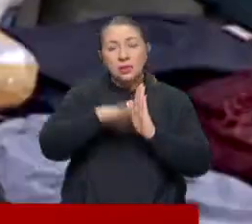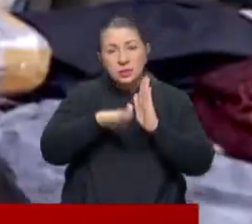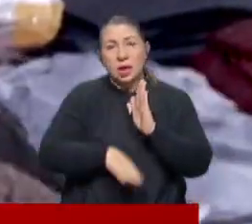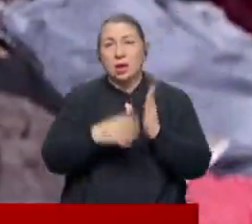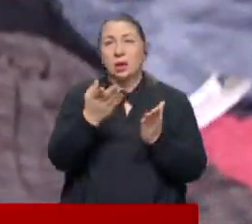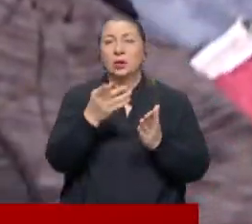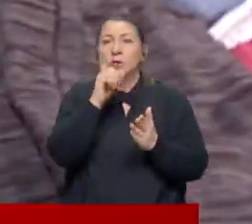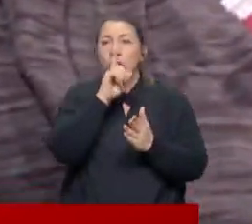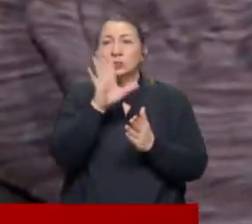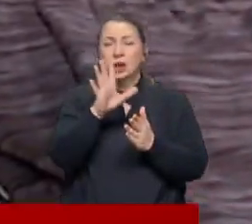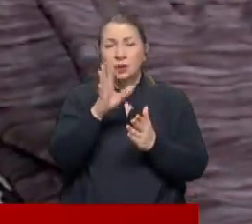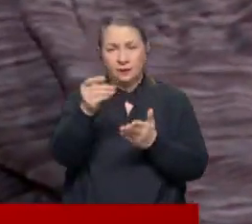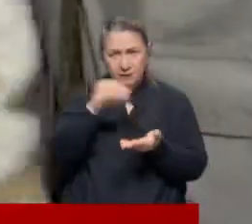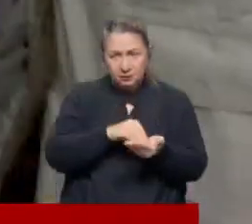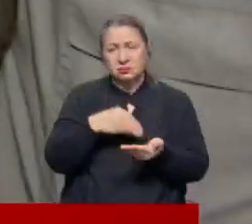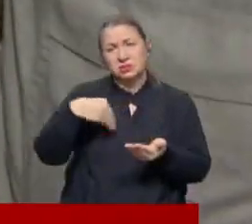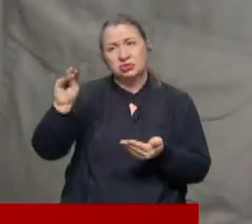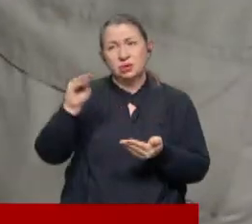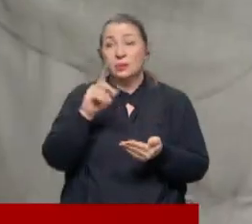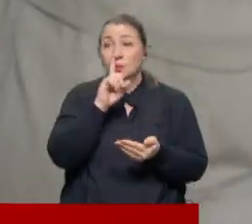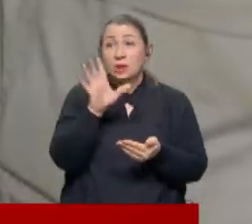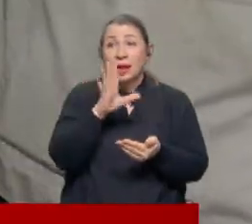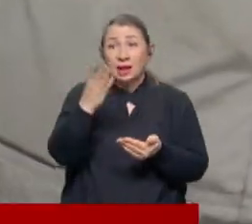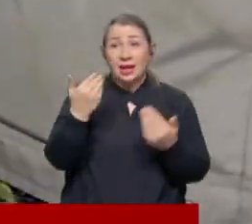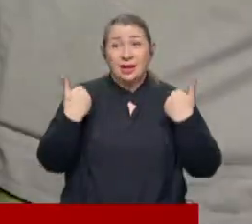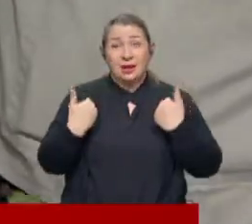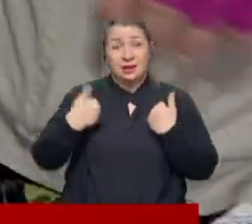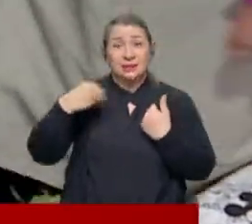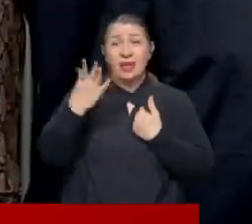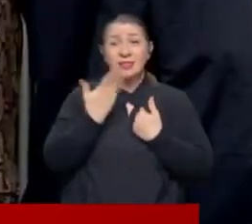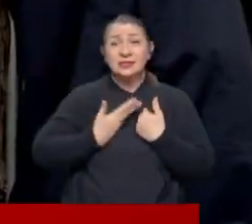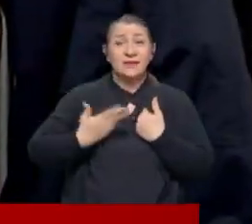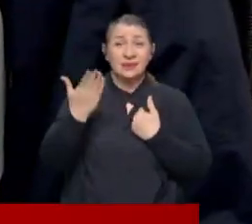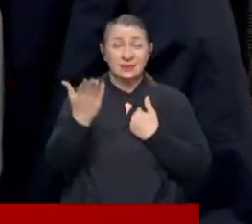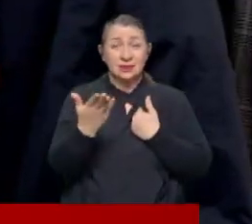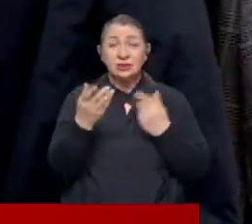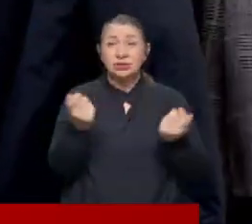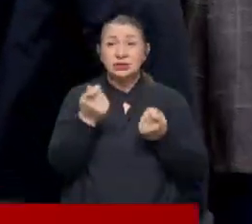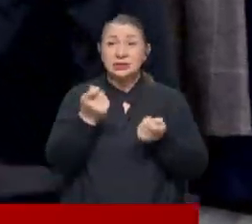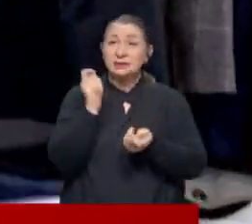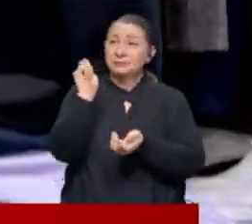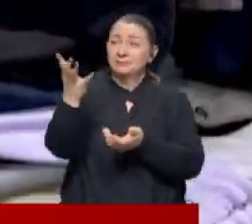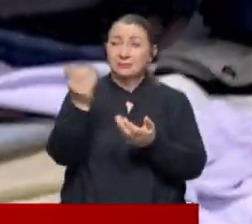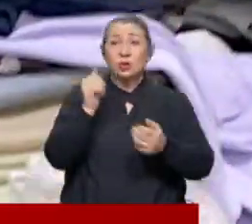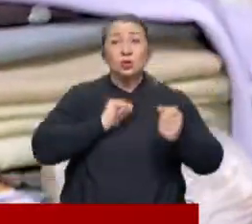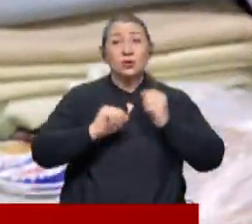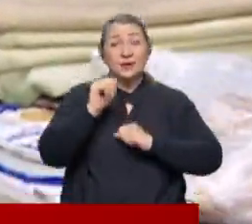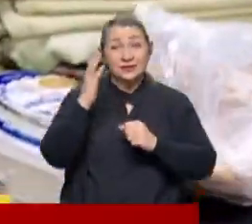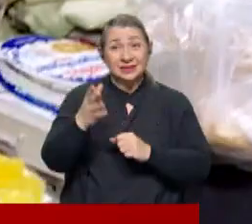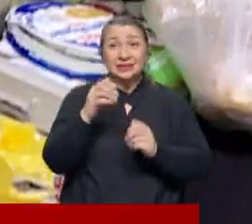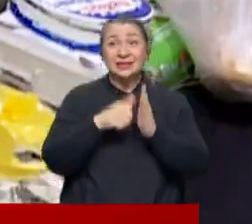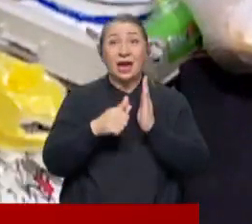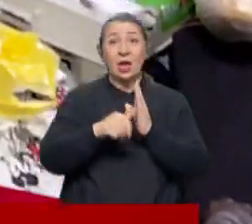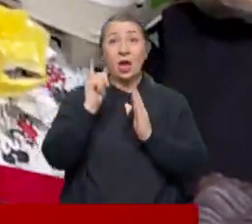altında. 150 verene satacağım. 150 liraya satacak en sevdiği yeleğini. Çalışırken almıştı. Üniversiteden,